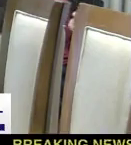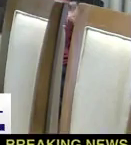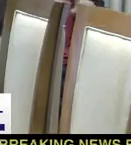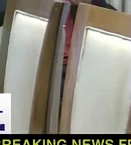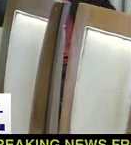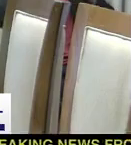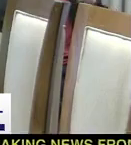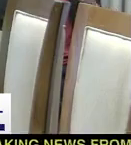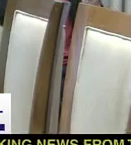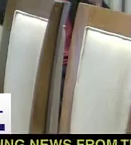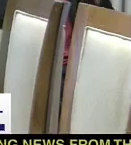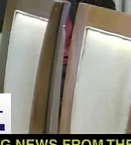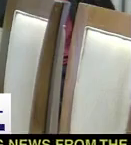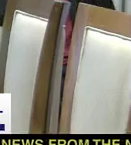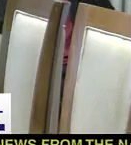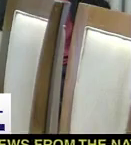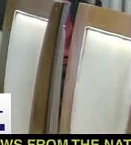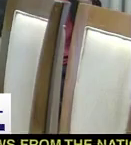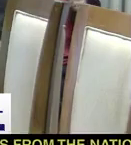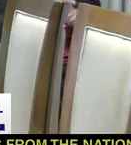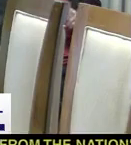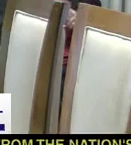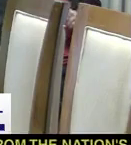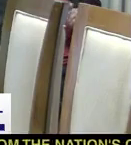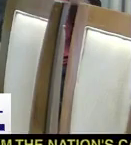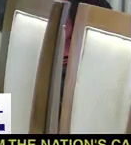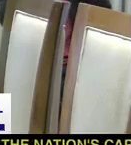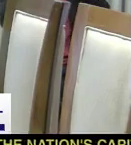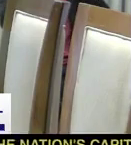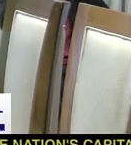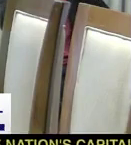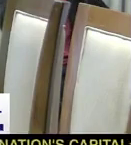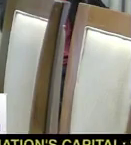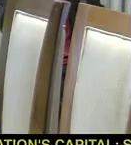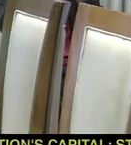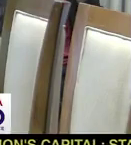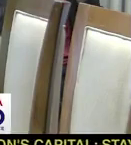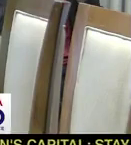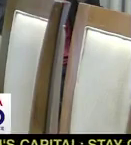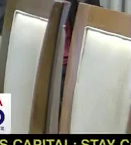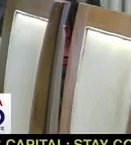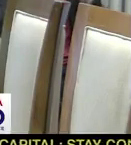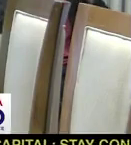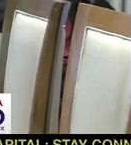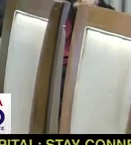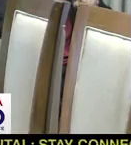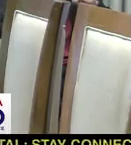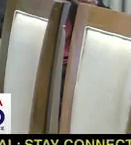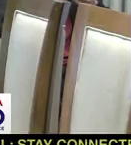Kung tigyawat pa lang, binigyan muna ng atensyon.